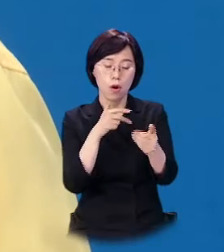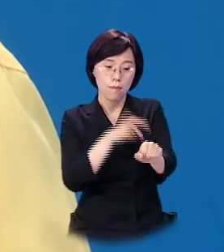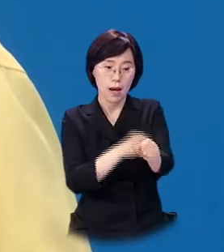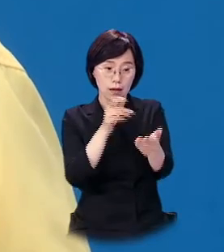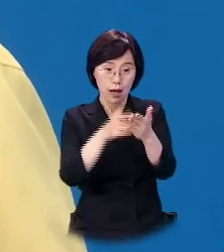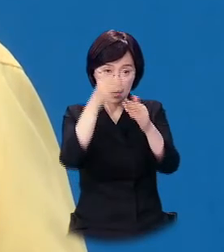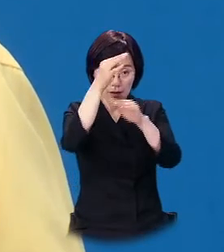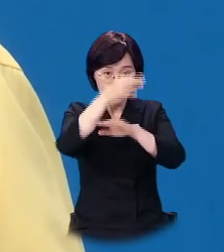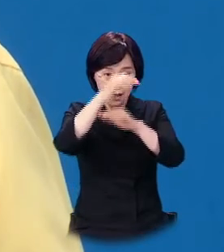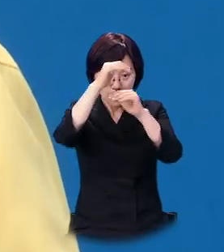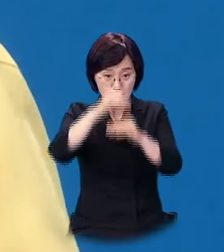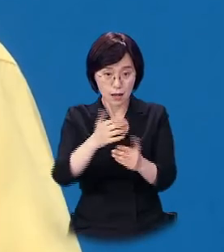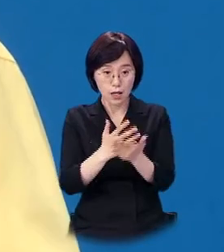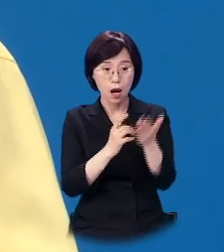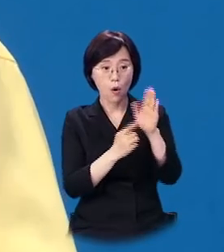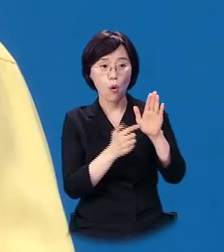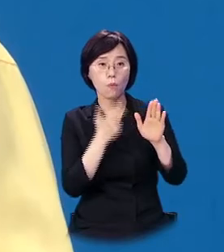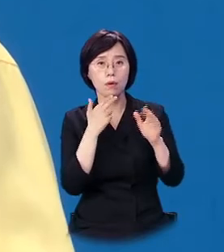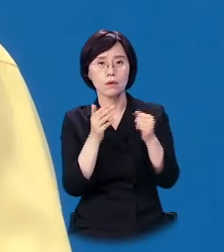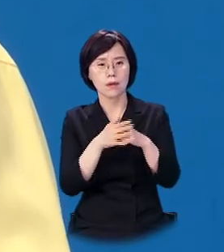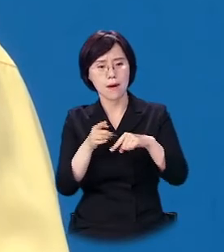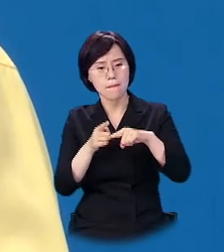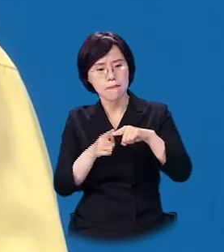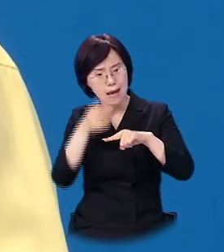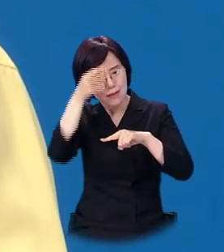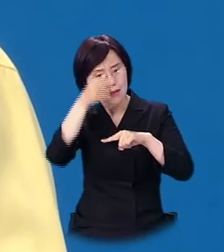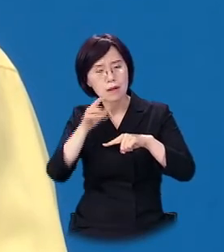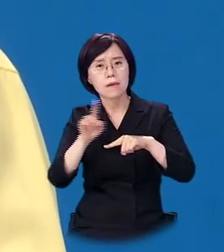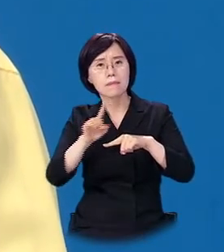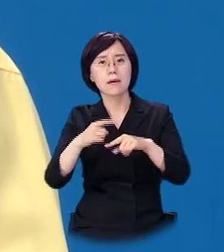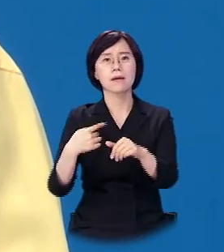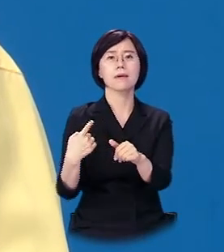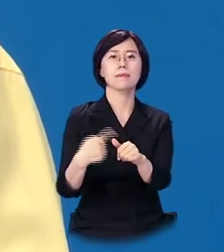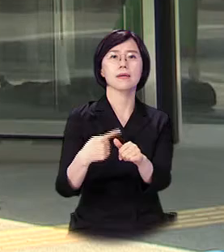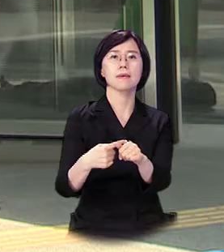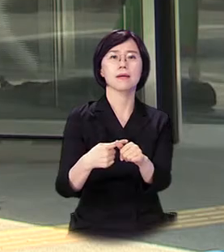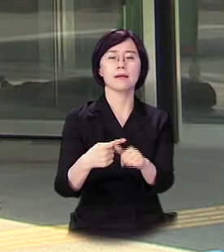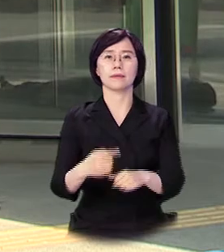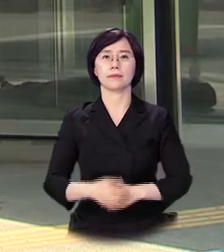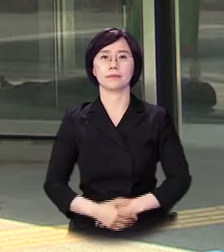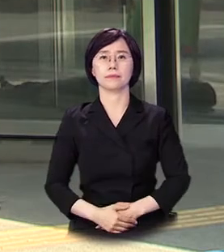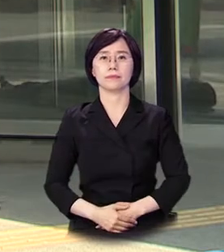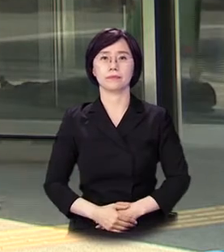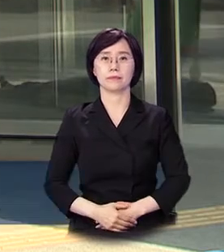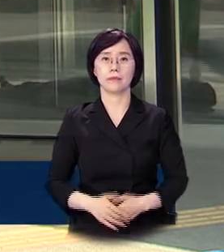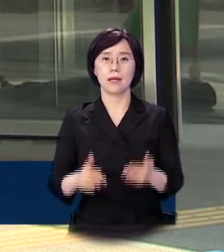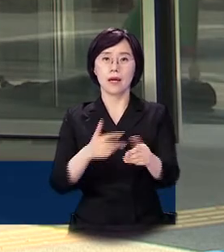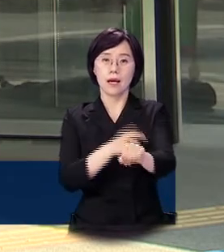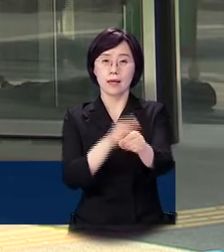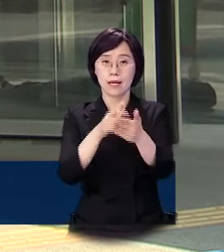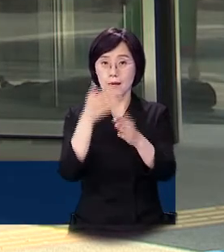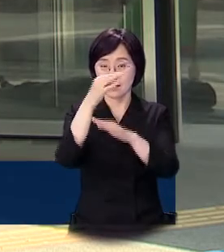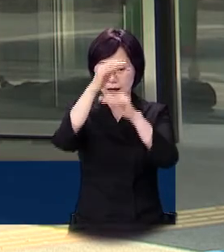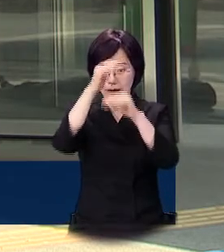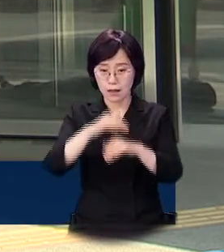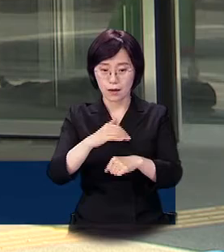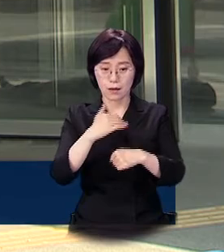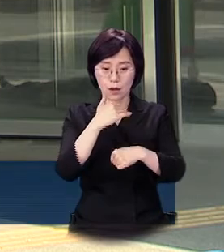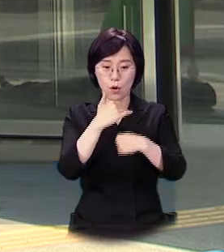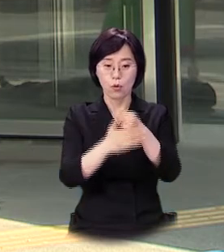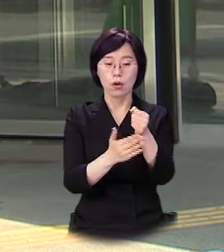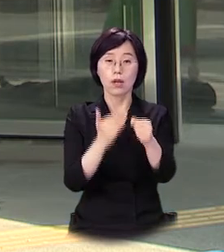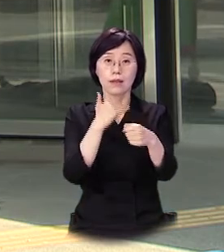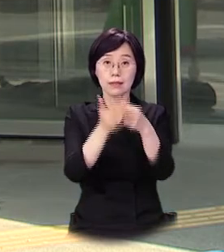전반에 대한 자료는 공개하지 않아 반쪽짜리 사과라는 지적이 일고 있습니다. 백신 도입 논란에 대한 권 시장의 공개